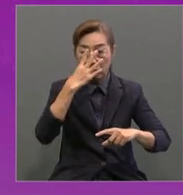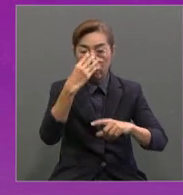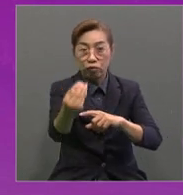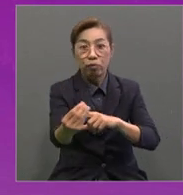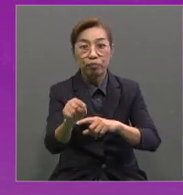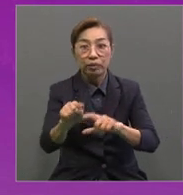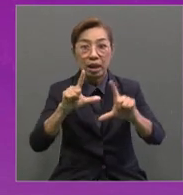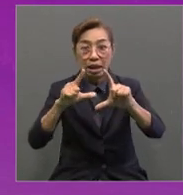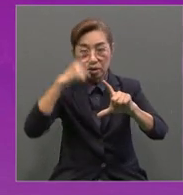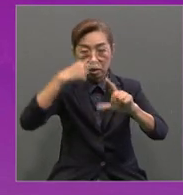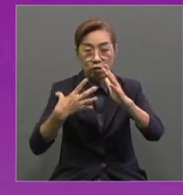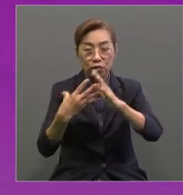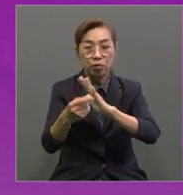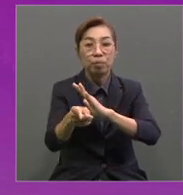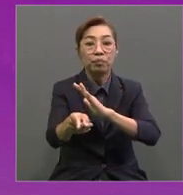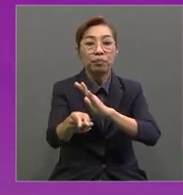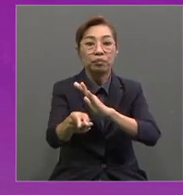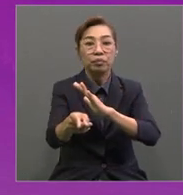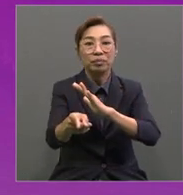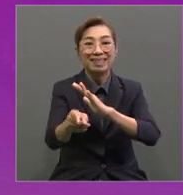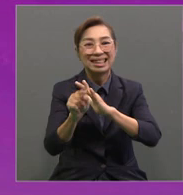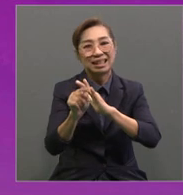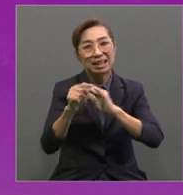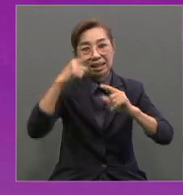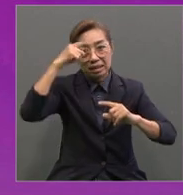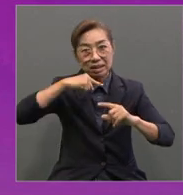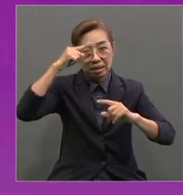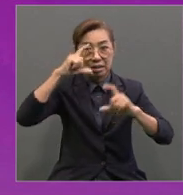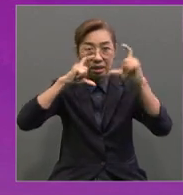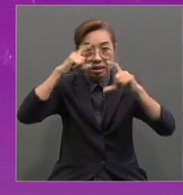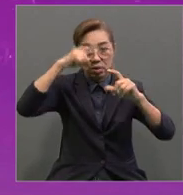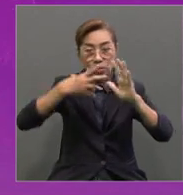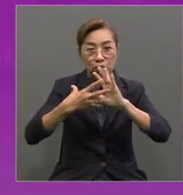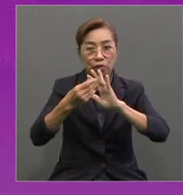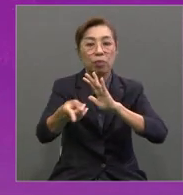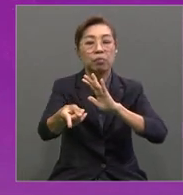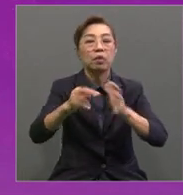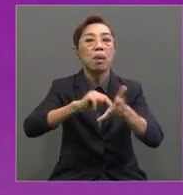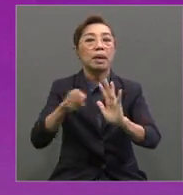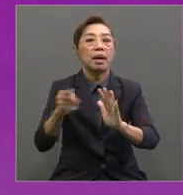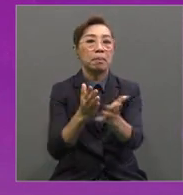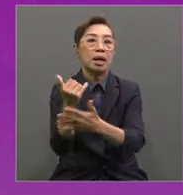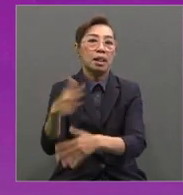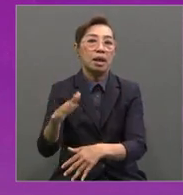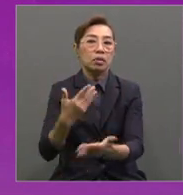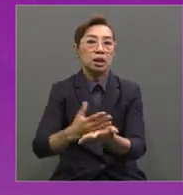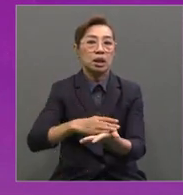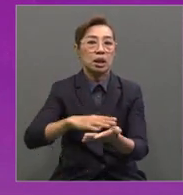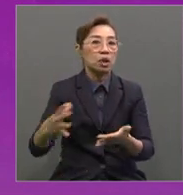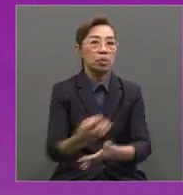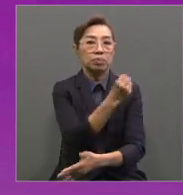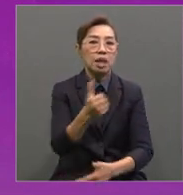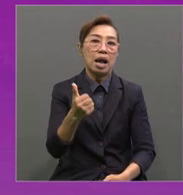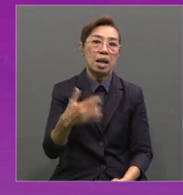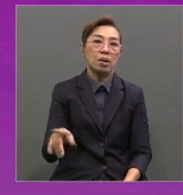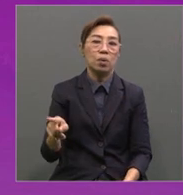เสร็จเรียบร้อยแล้วนี่ล่ะค่ะเขาบอกว่าตรงเนี้ยมิจฉาชีพเนี่ยเขาทำงานเสร็จเรียบร้อยแล้วนะได้ทุกอย่างแล้วเนี่ได้ทุก